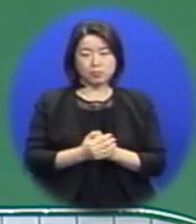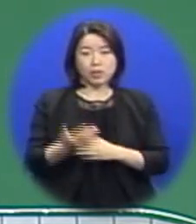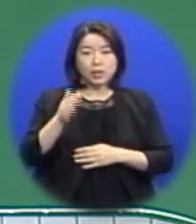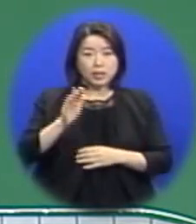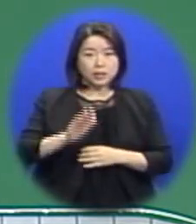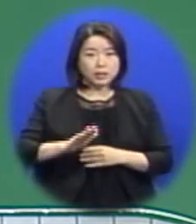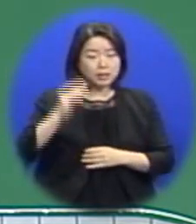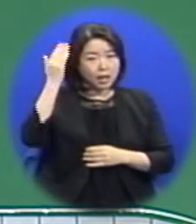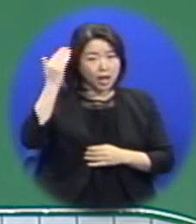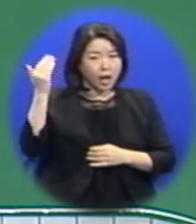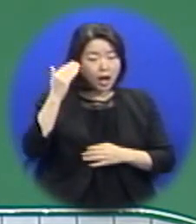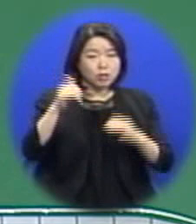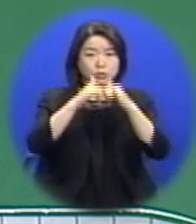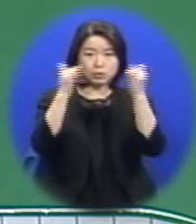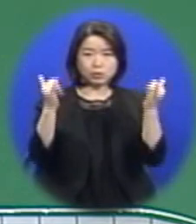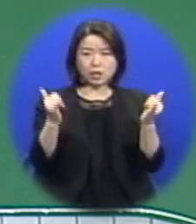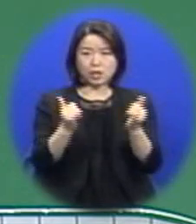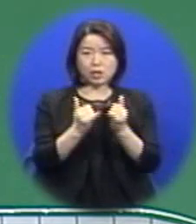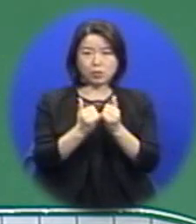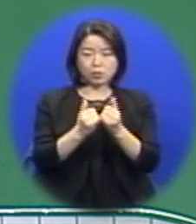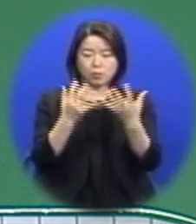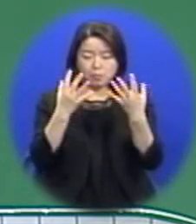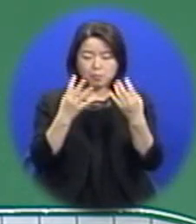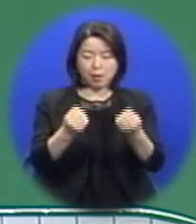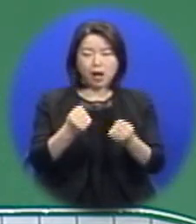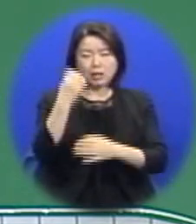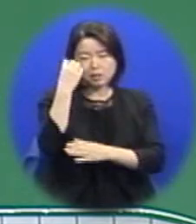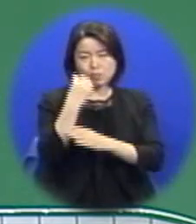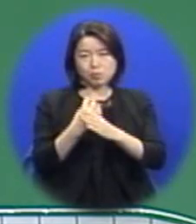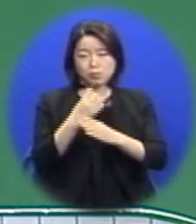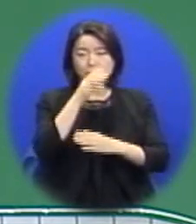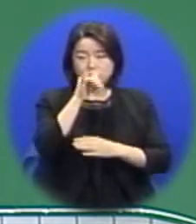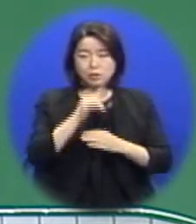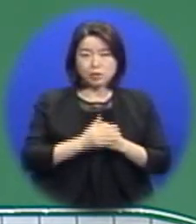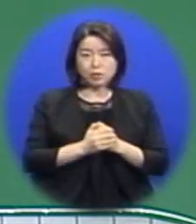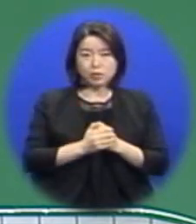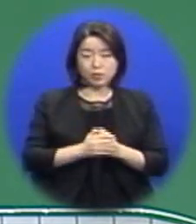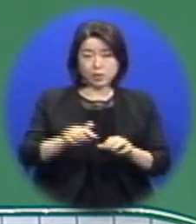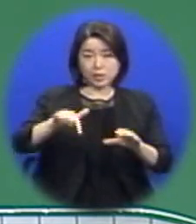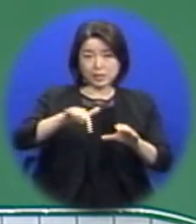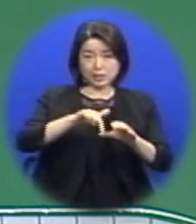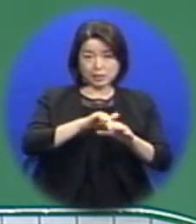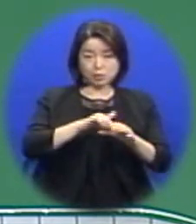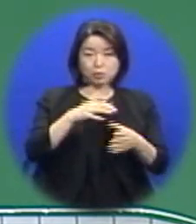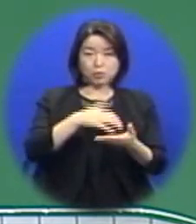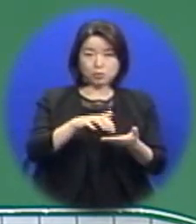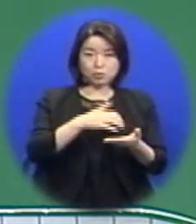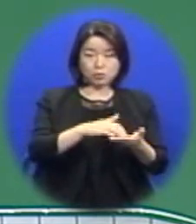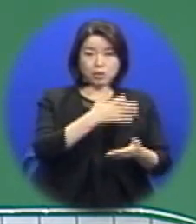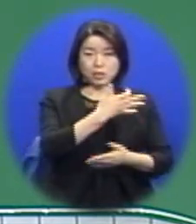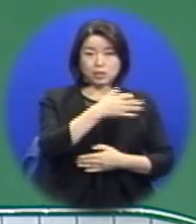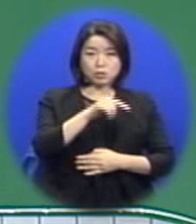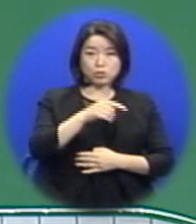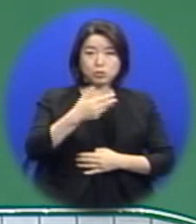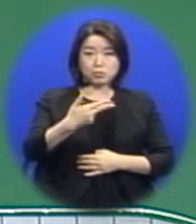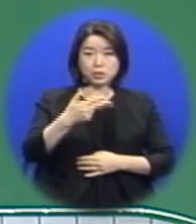겪고 있습니다. 그건 무슨 의미죠? 기독교인 수가 19.7%가 아니고